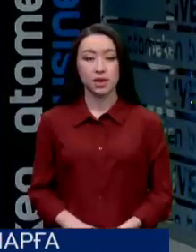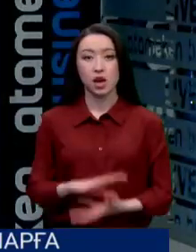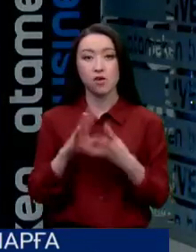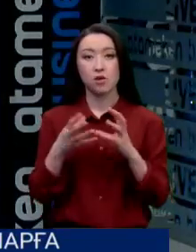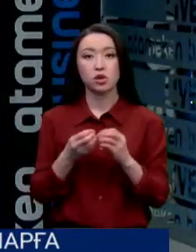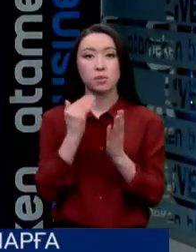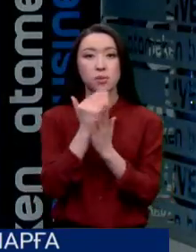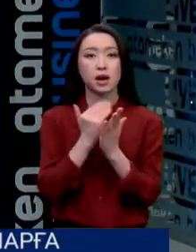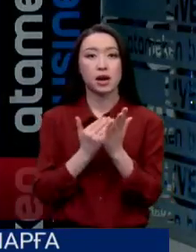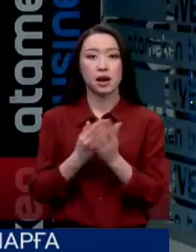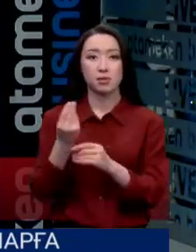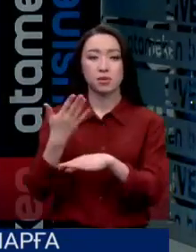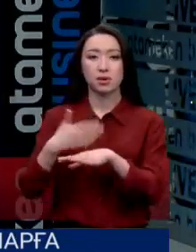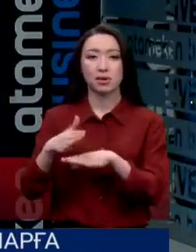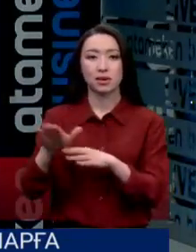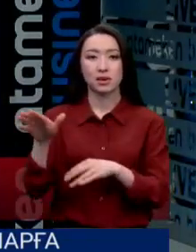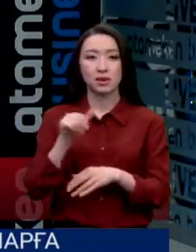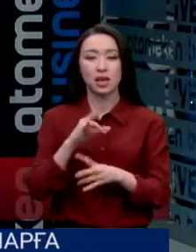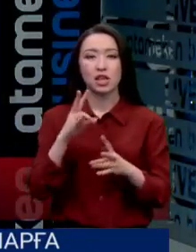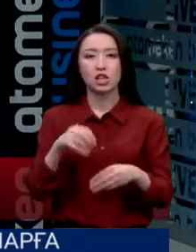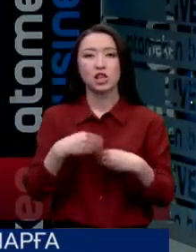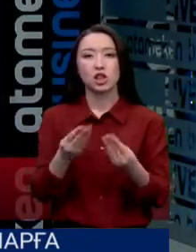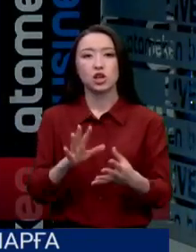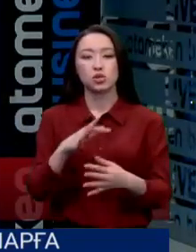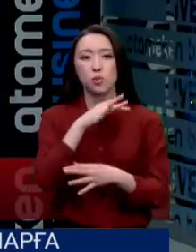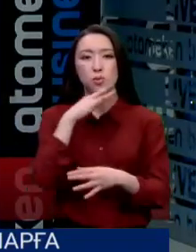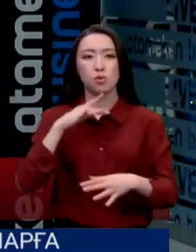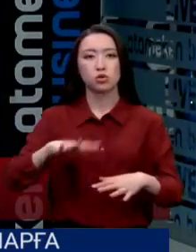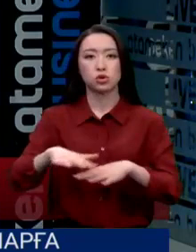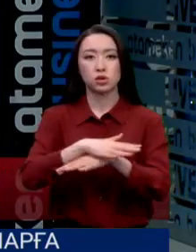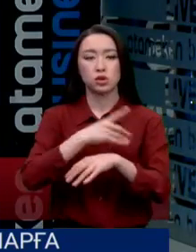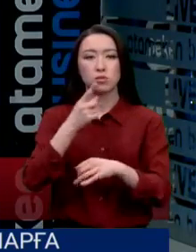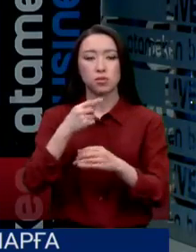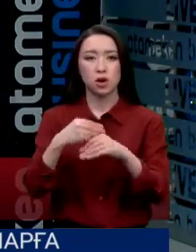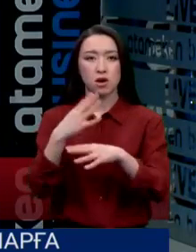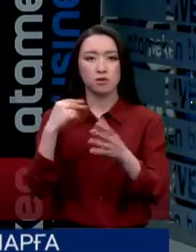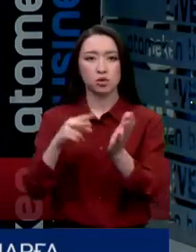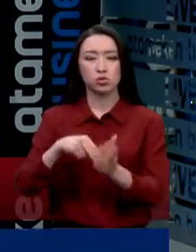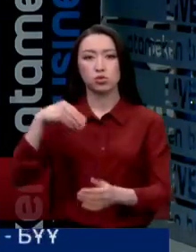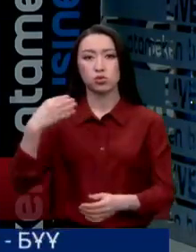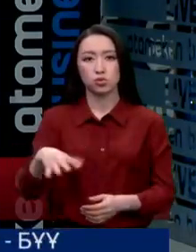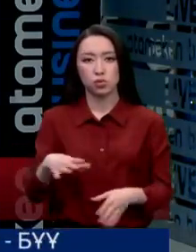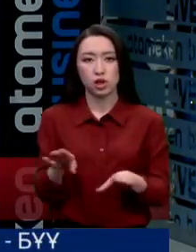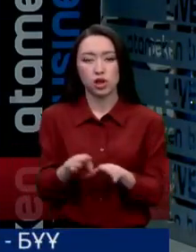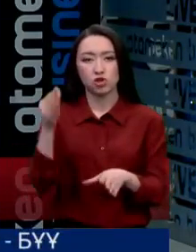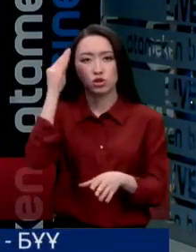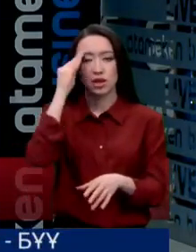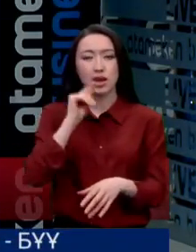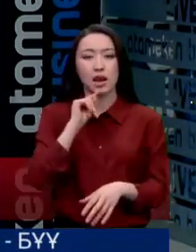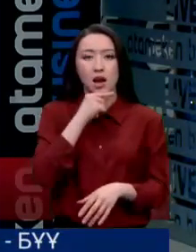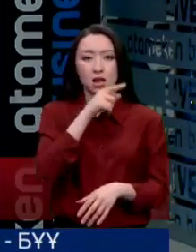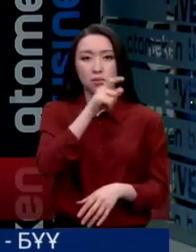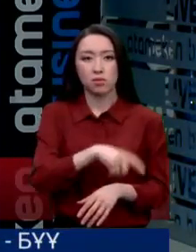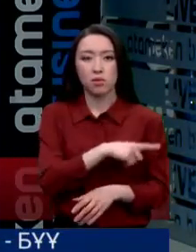программа льготного автокредитования недоступна большинству населения из-за слишком высоких цен на само авто, так считает экономист Арман Байганов. По